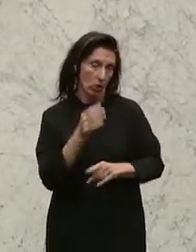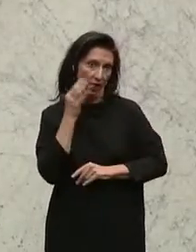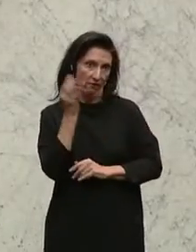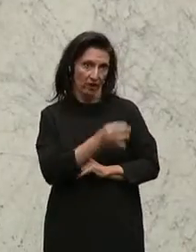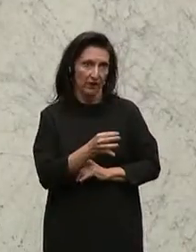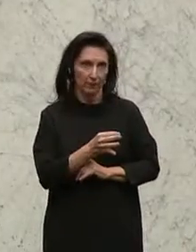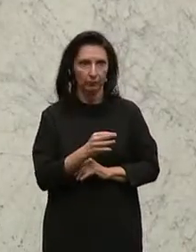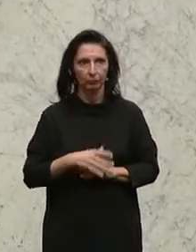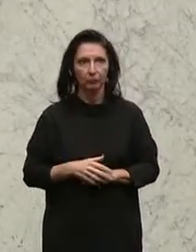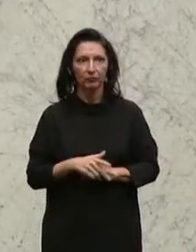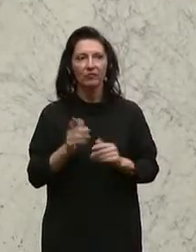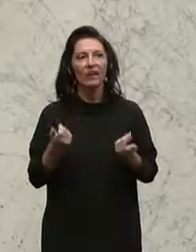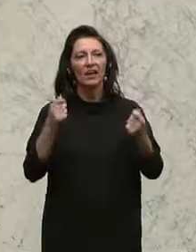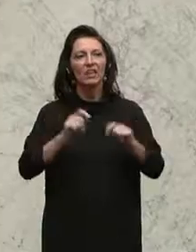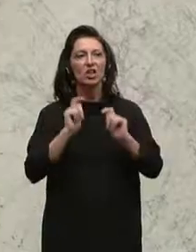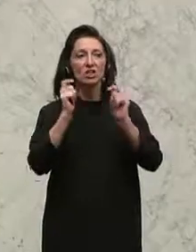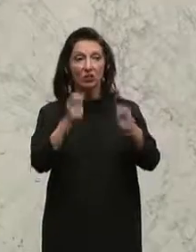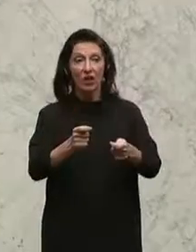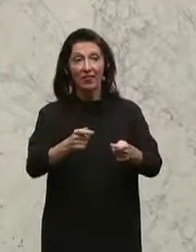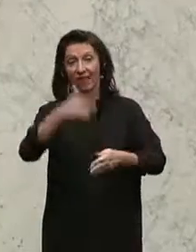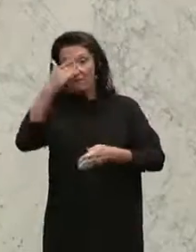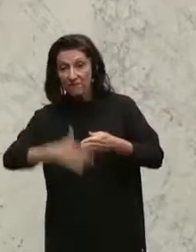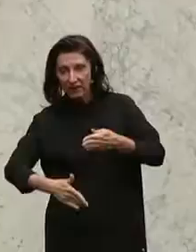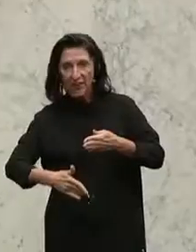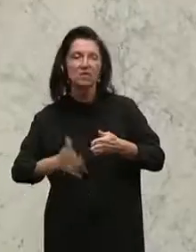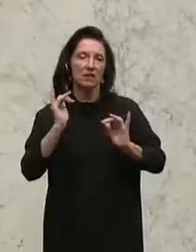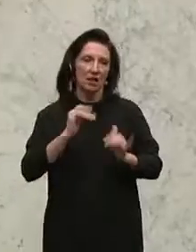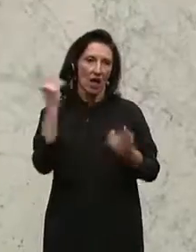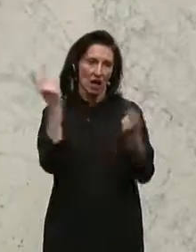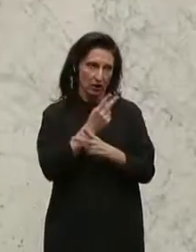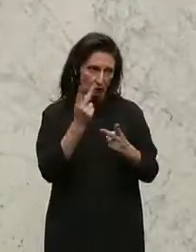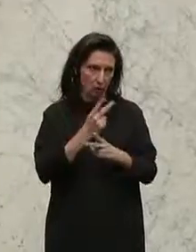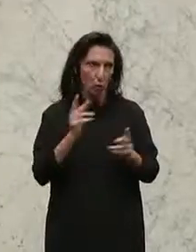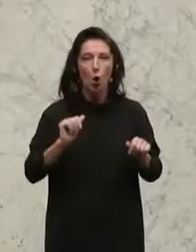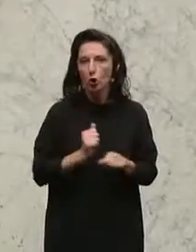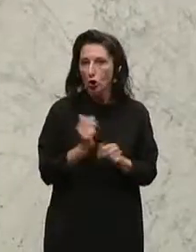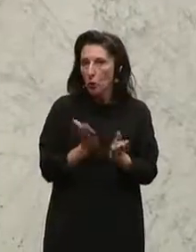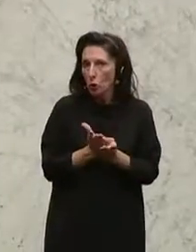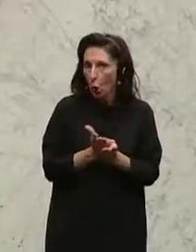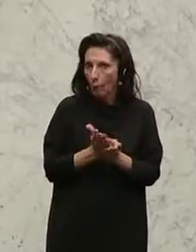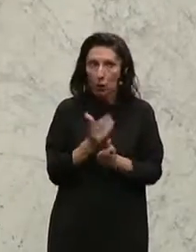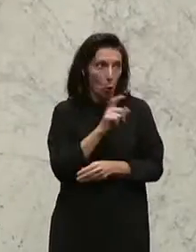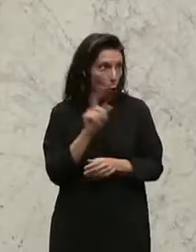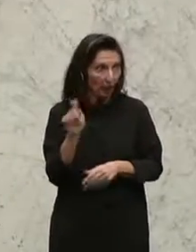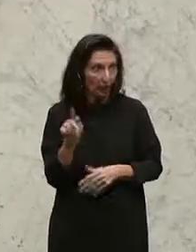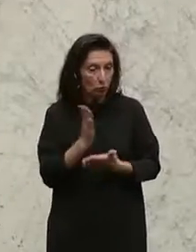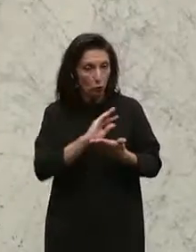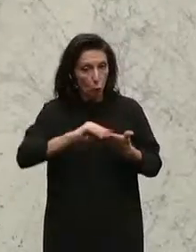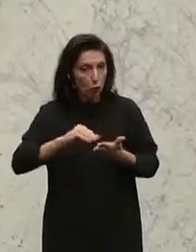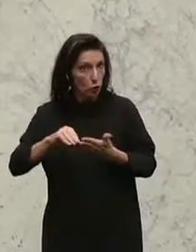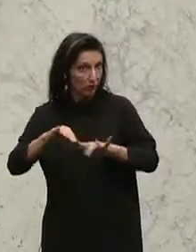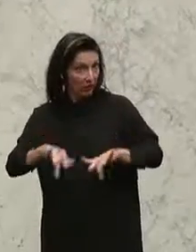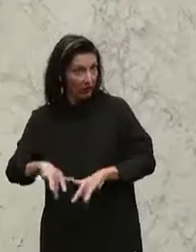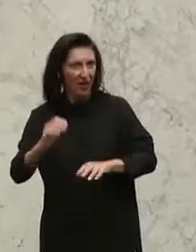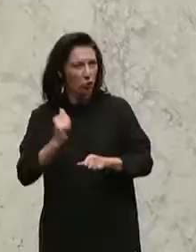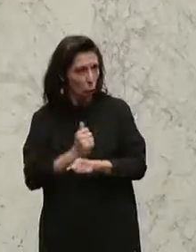der Fristsetzung für den Entschließungsantrag zustimmen, auch wenn es jetzt dieses lobenswerte Dokument, das 100 unterschrieben haben, gibt, weil wir der Ansicht